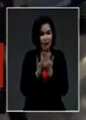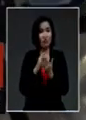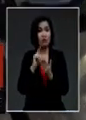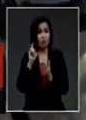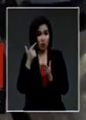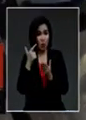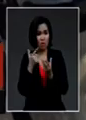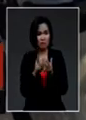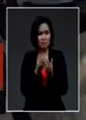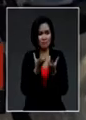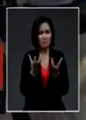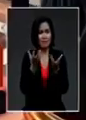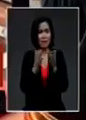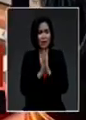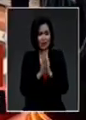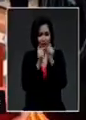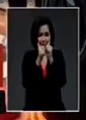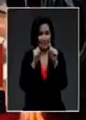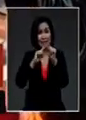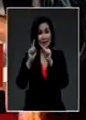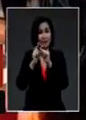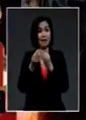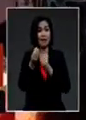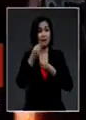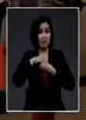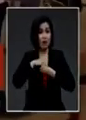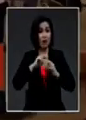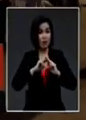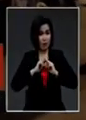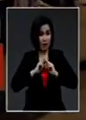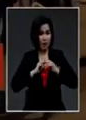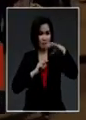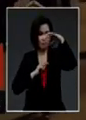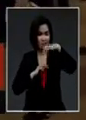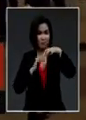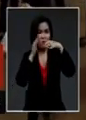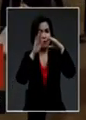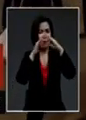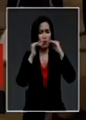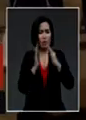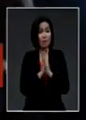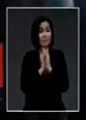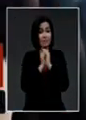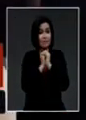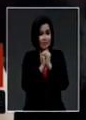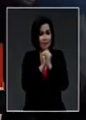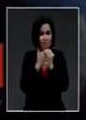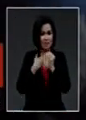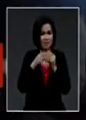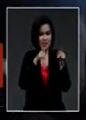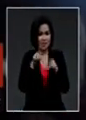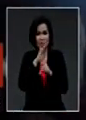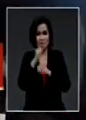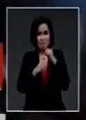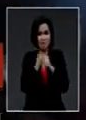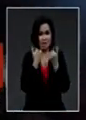ค์เจ้าปู่เจ้าย่าเพ ื ่อความเป็นสิริมงคลขณะที่ศาลเจ้าก็ยังมีการจัดทำพิธีแก้ปีชงเพ ื่ อเสริมด